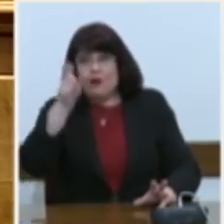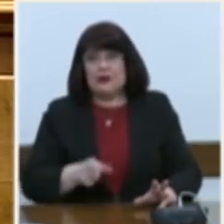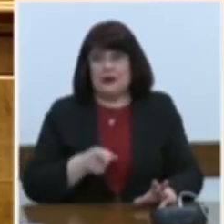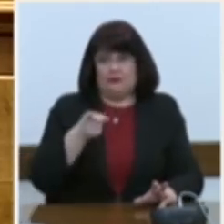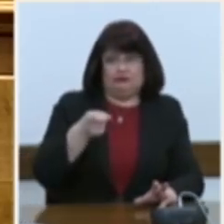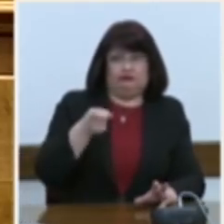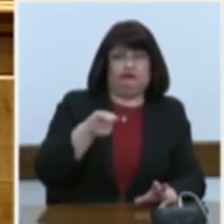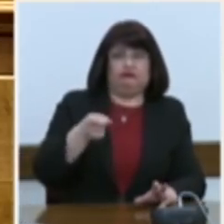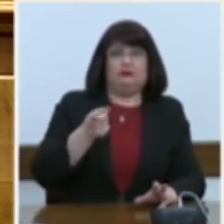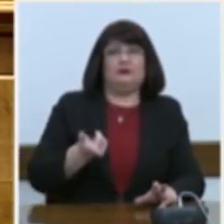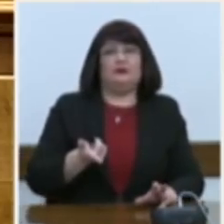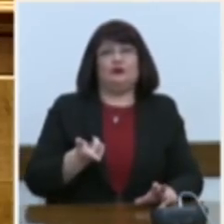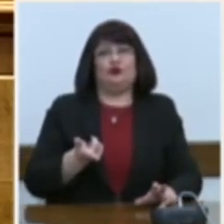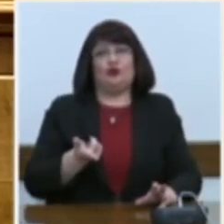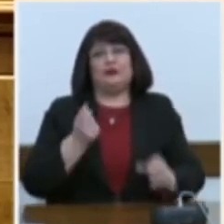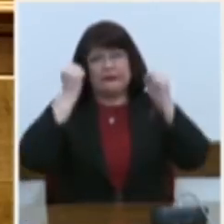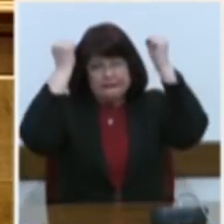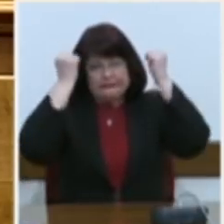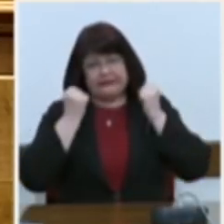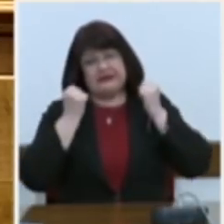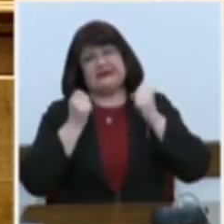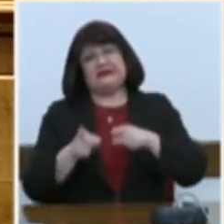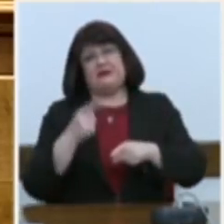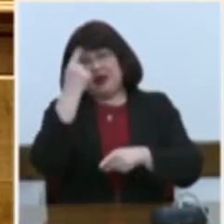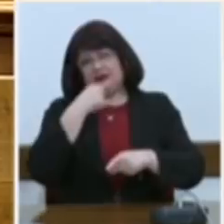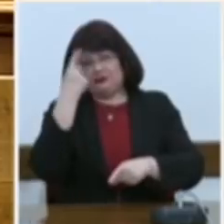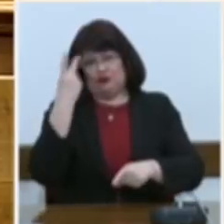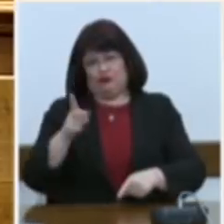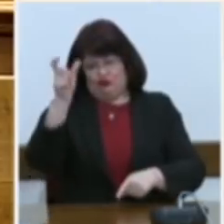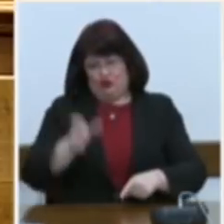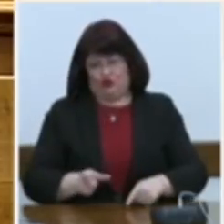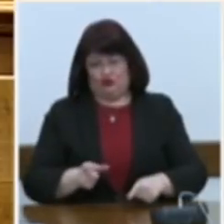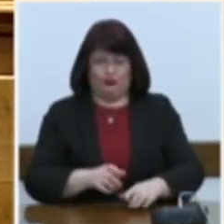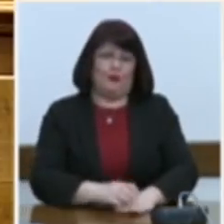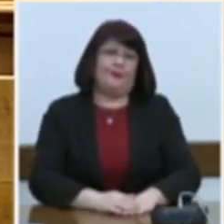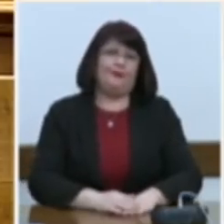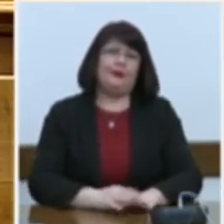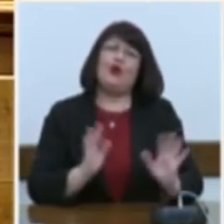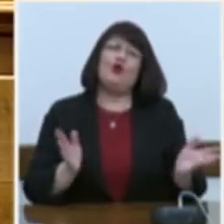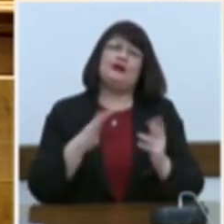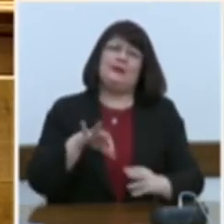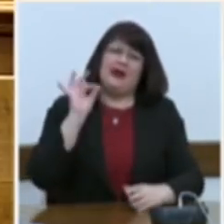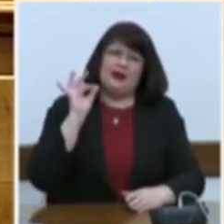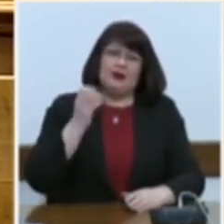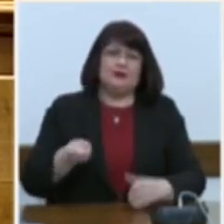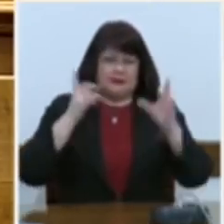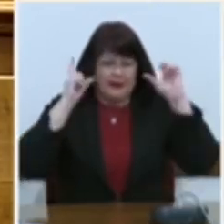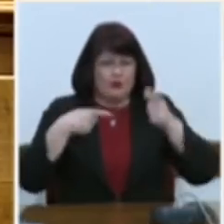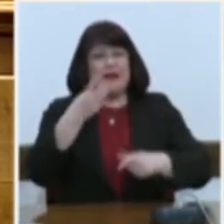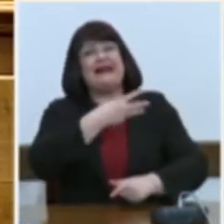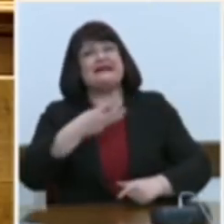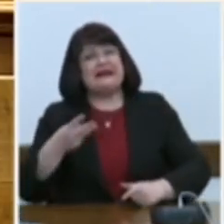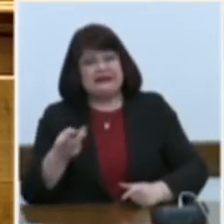θα επιφέρει ανεπανόρθωτη βλάβη στο πρόσωπό του. Σε κάθε περίπτωση, Νέα Δημοκρατία και